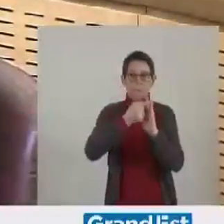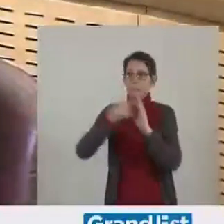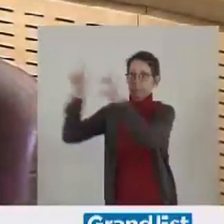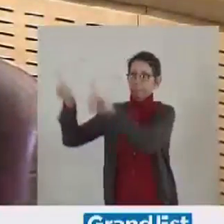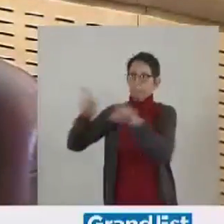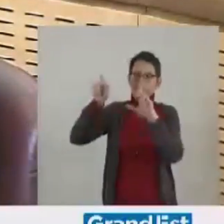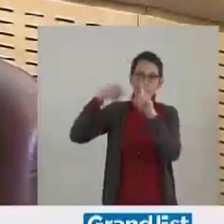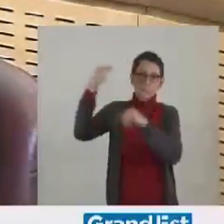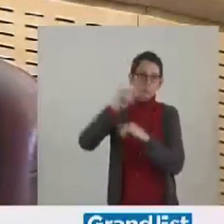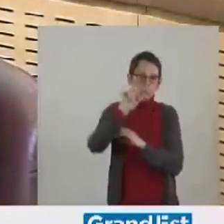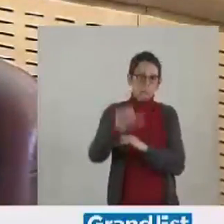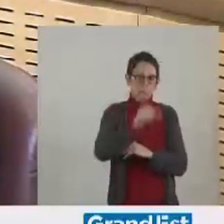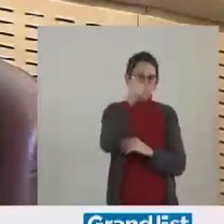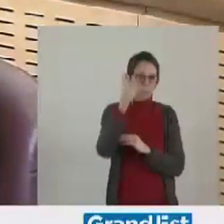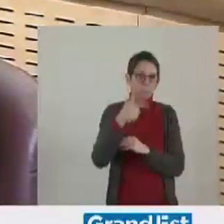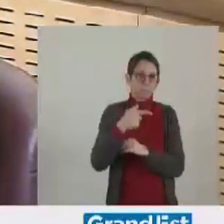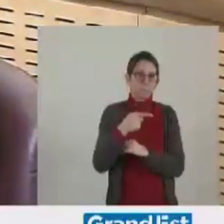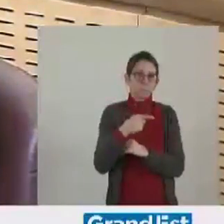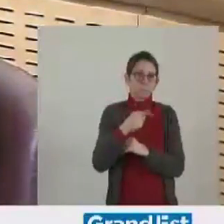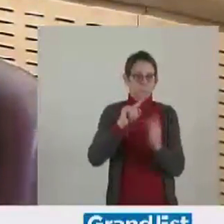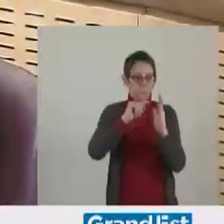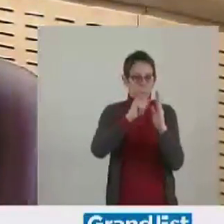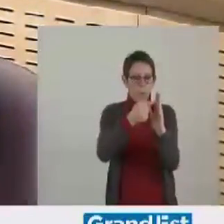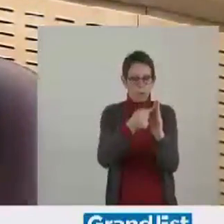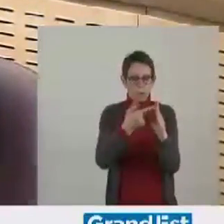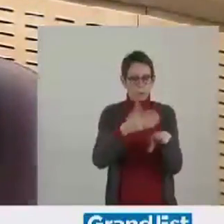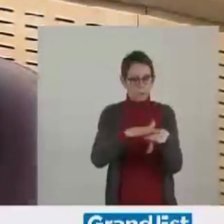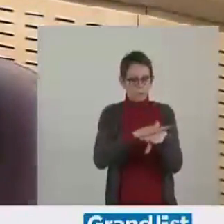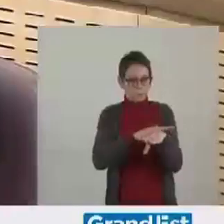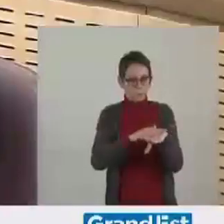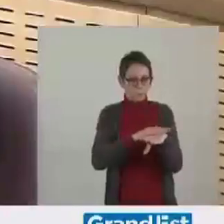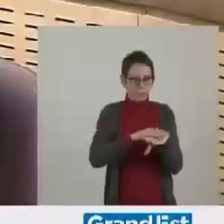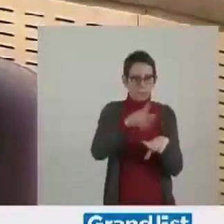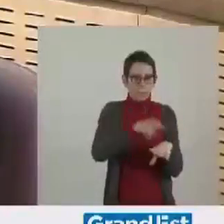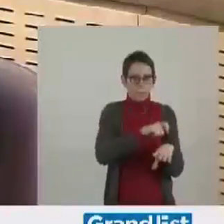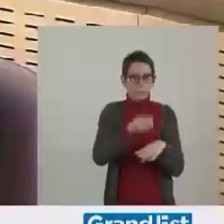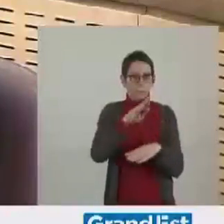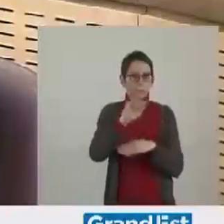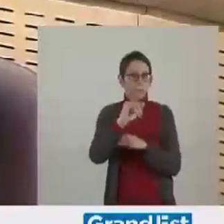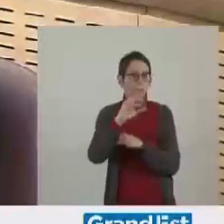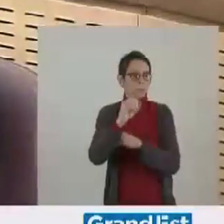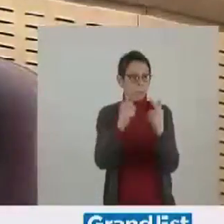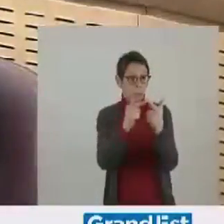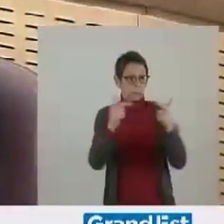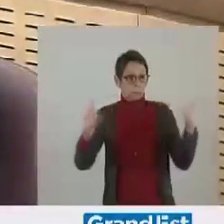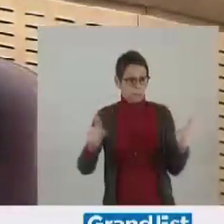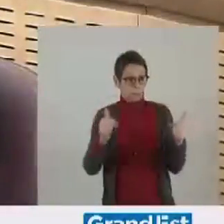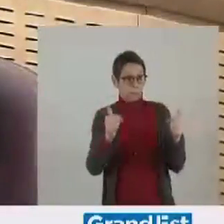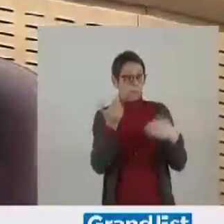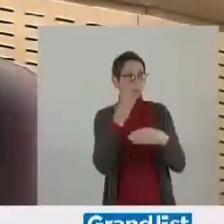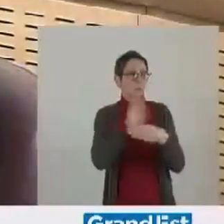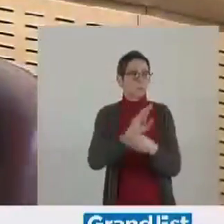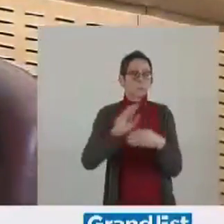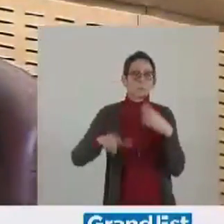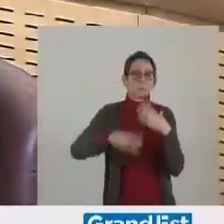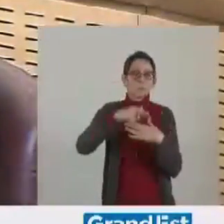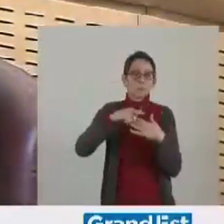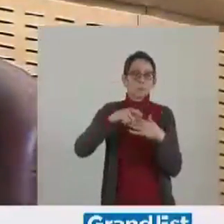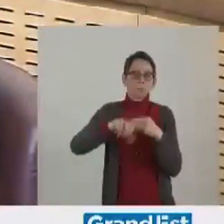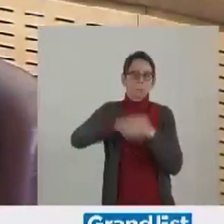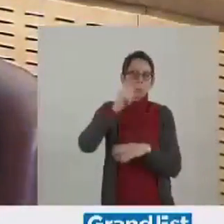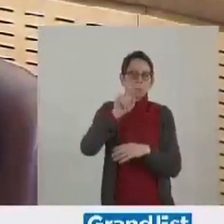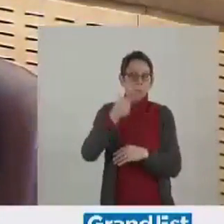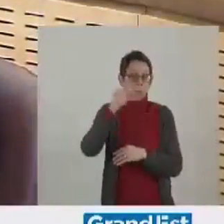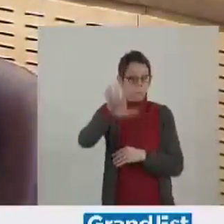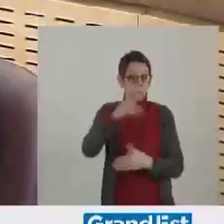donc le premier pilier de notre politique environnement, la biodiversité, représente 11,5 millions